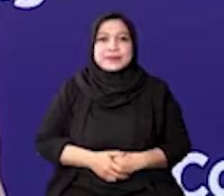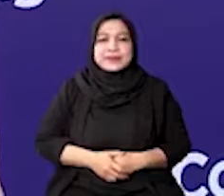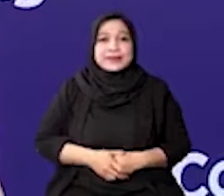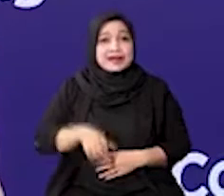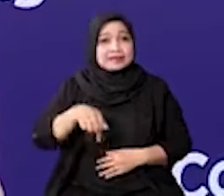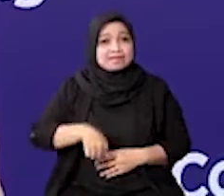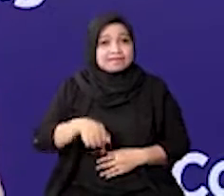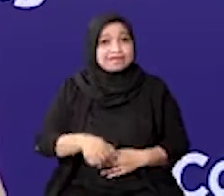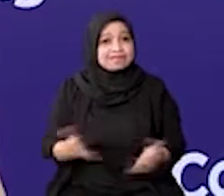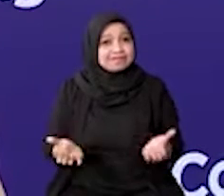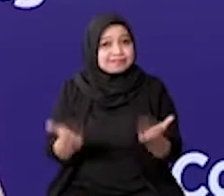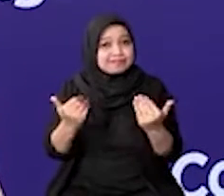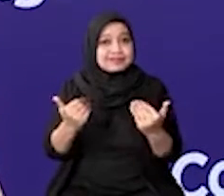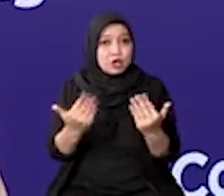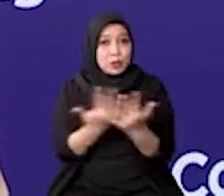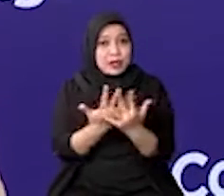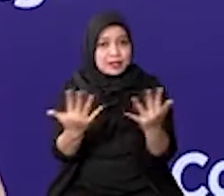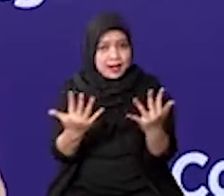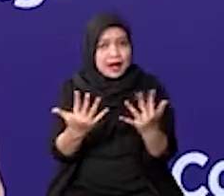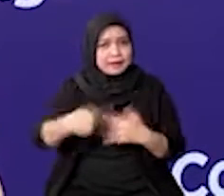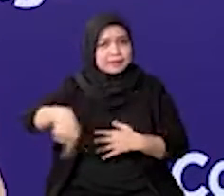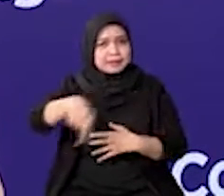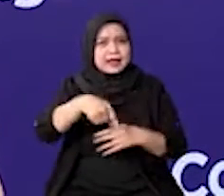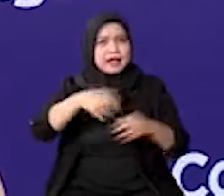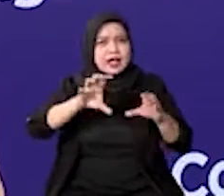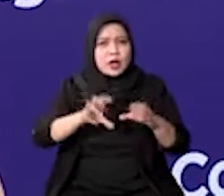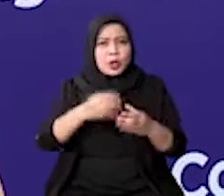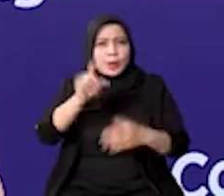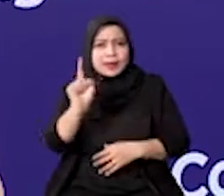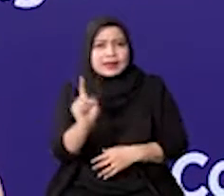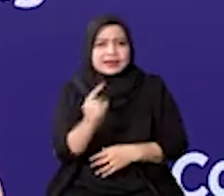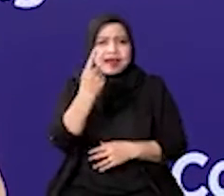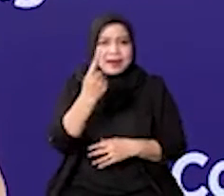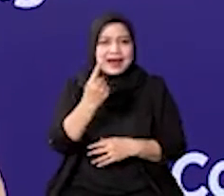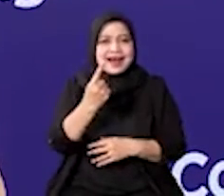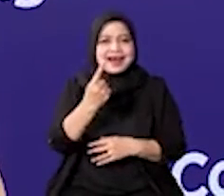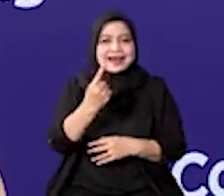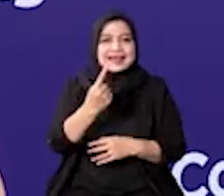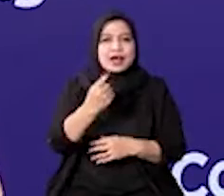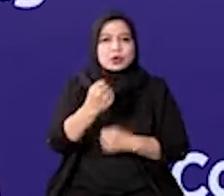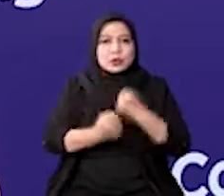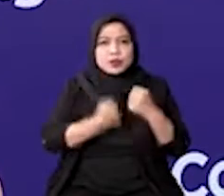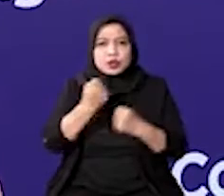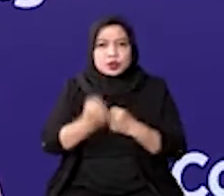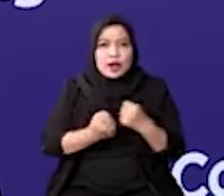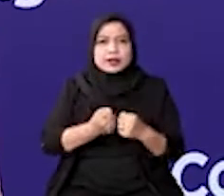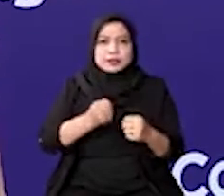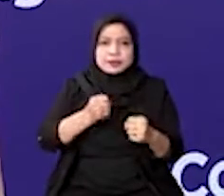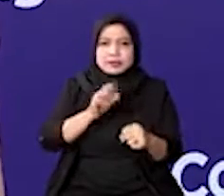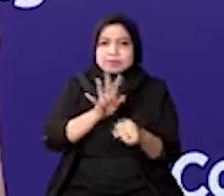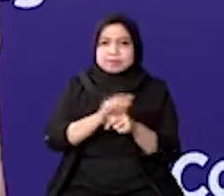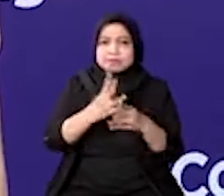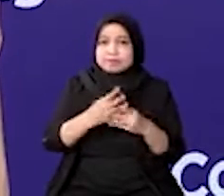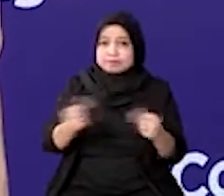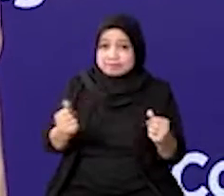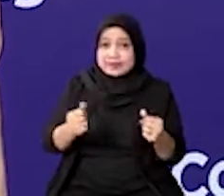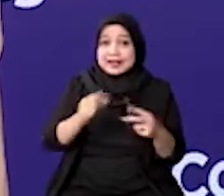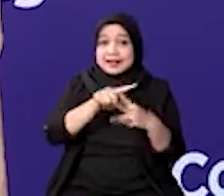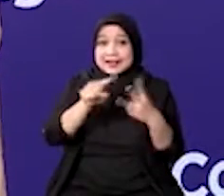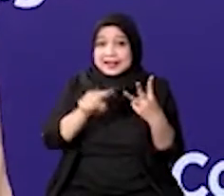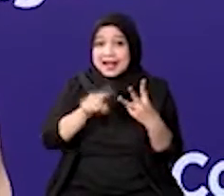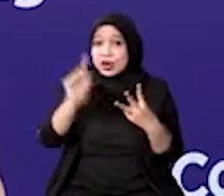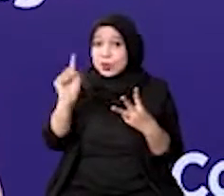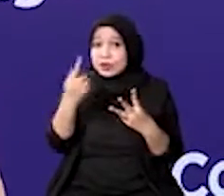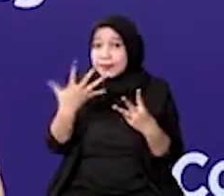menjadi Garda terdepan dengan menerapkan tiga utama yaitu wajib untuk menjaga Iman aman dan